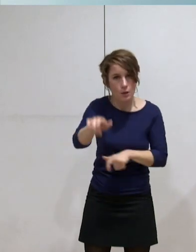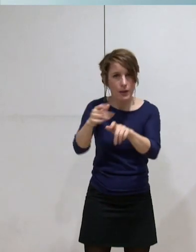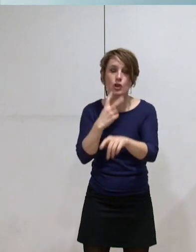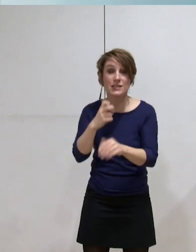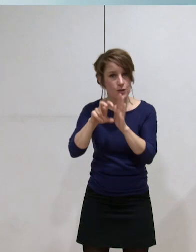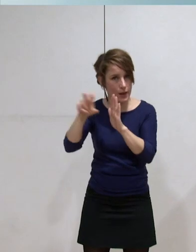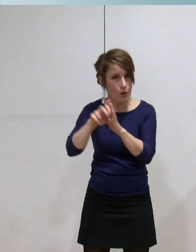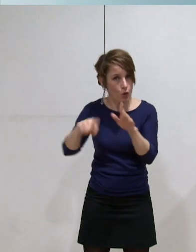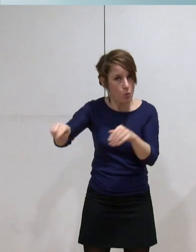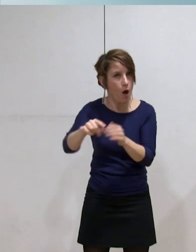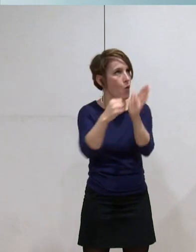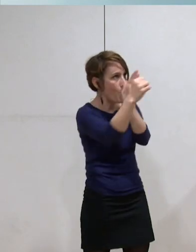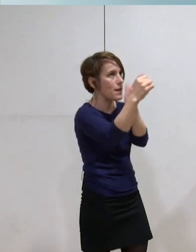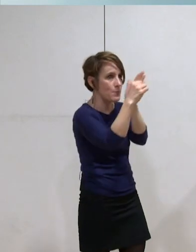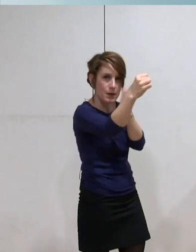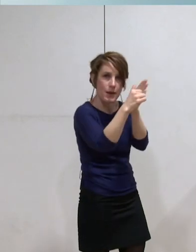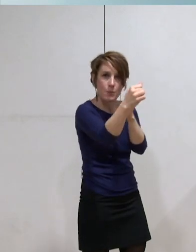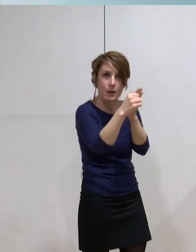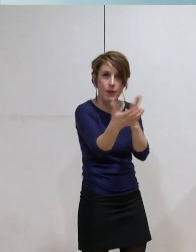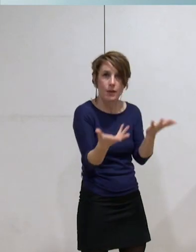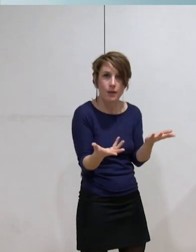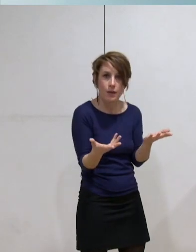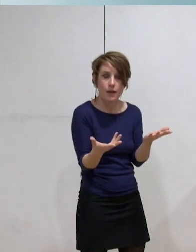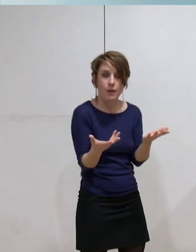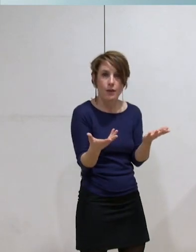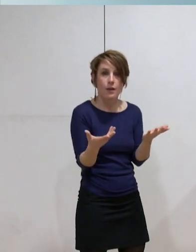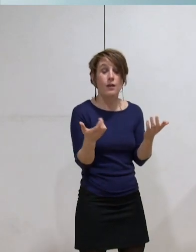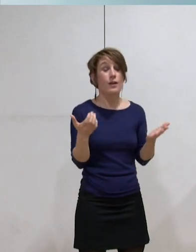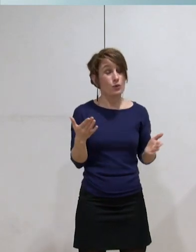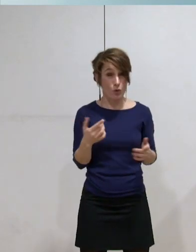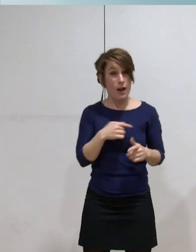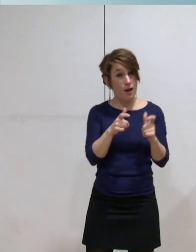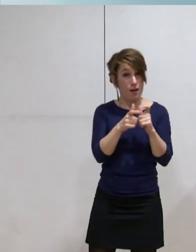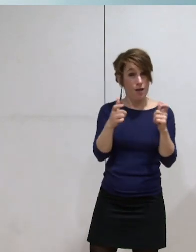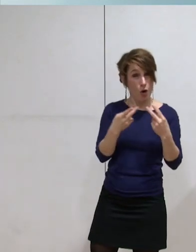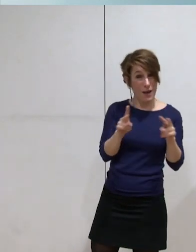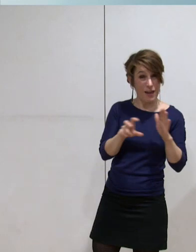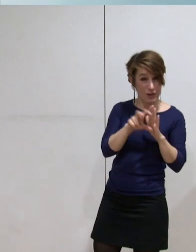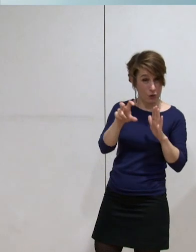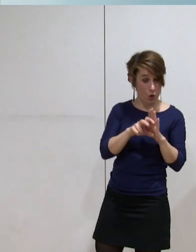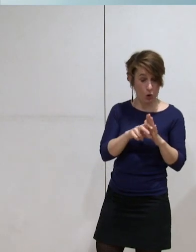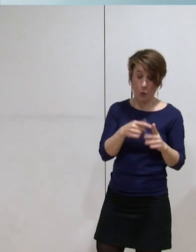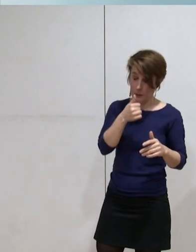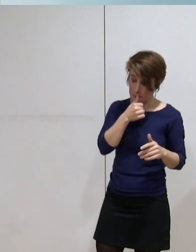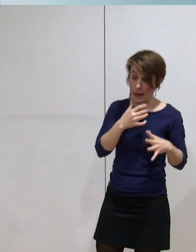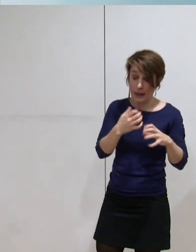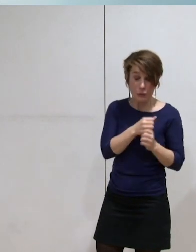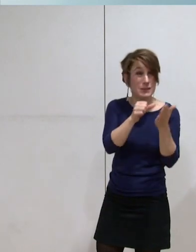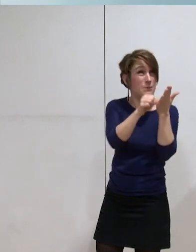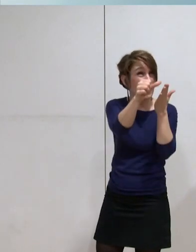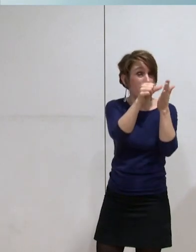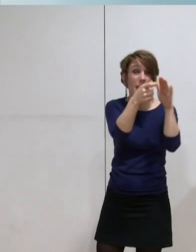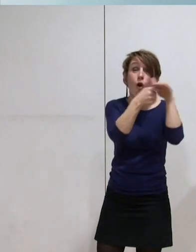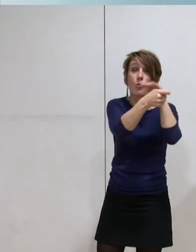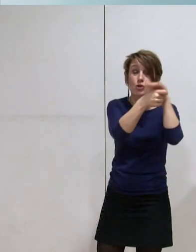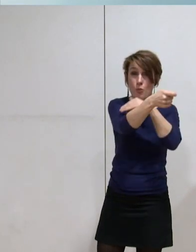en moins si notre collectivité parvient à supporter le poids de sa dette aujourd'hui c'est